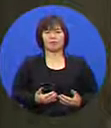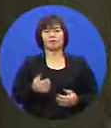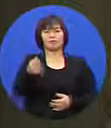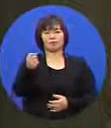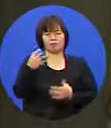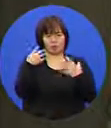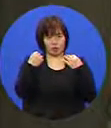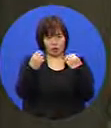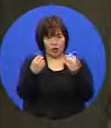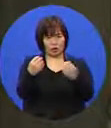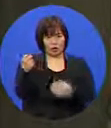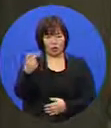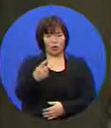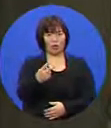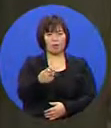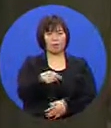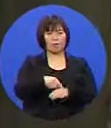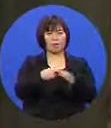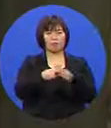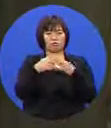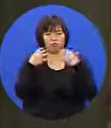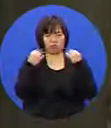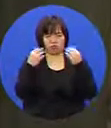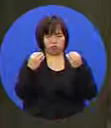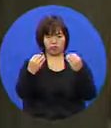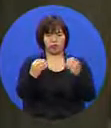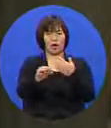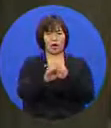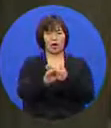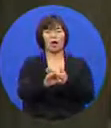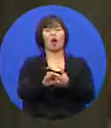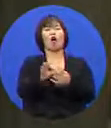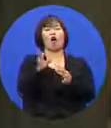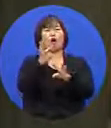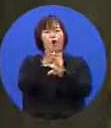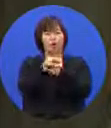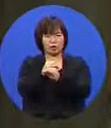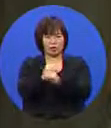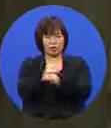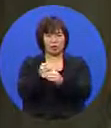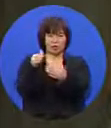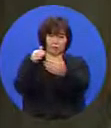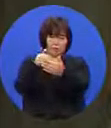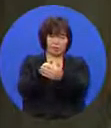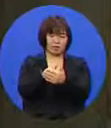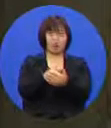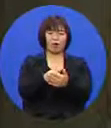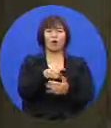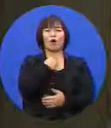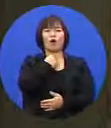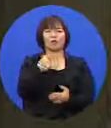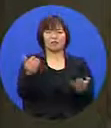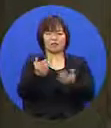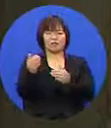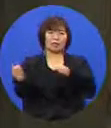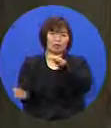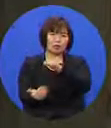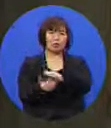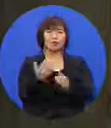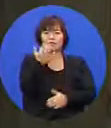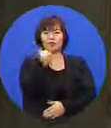차분함을 유지하고 평정심을 유지하게 되면 언젠가는 원하는 일들이